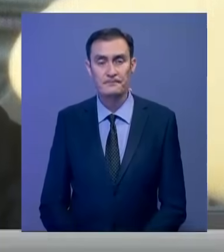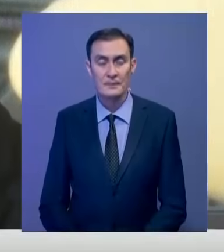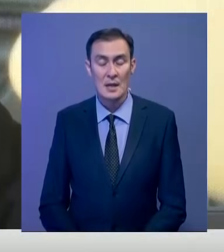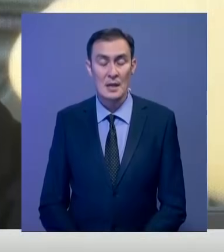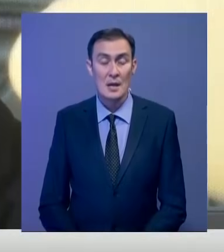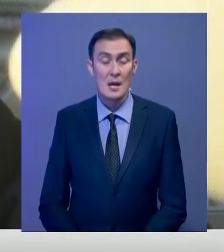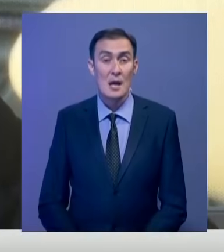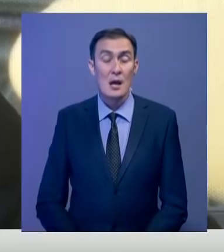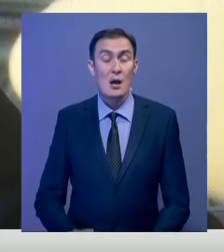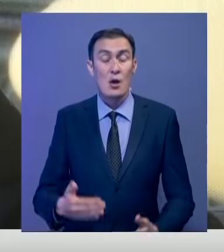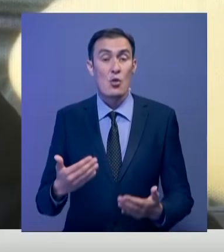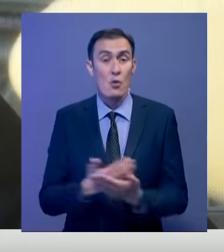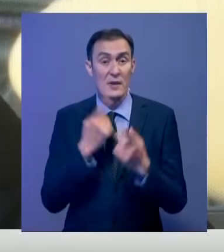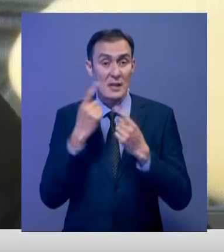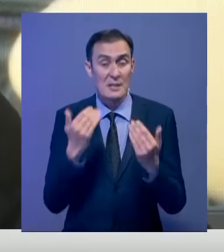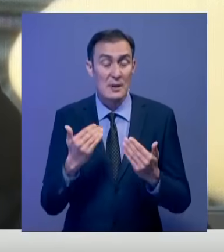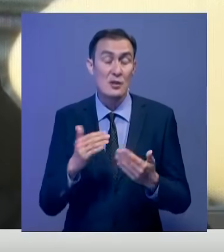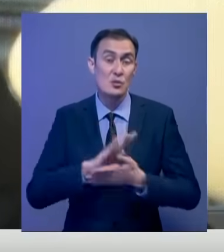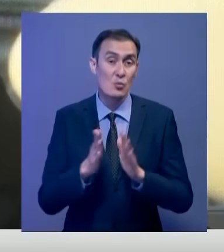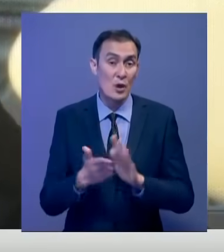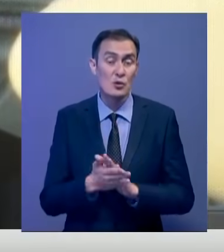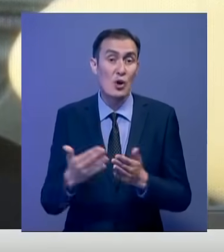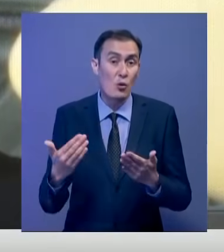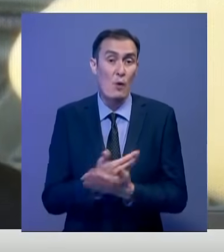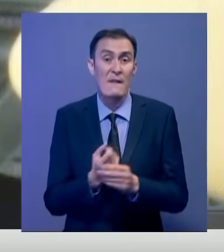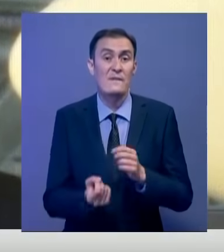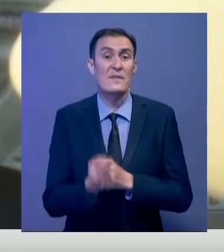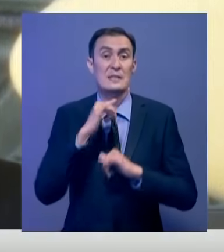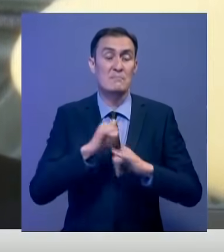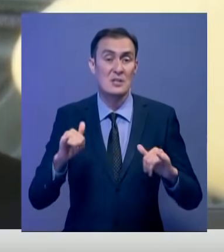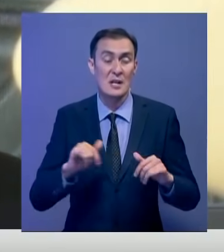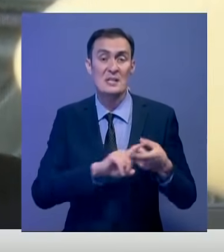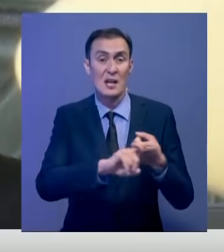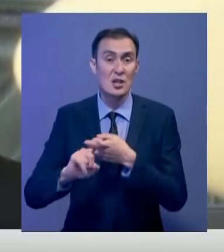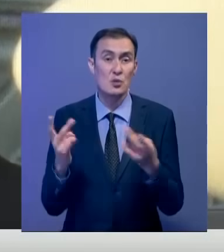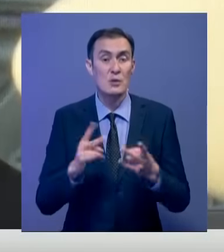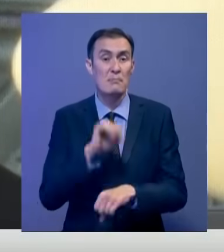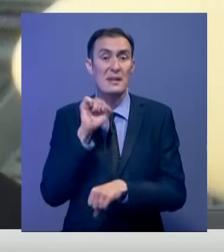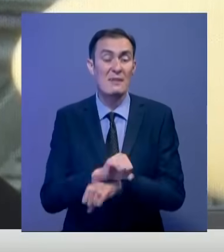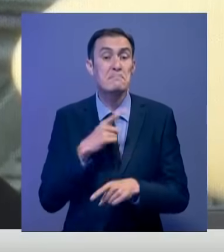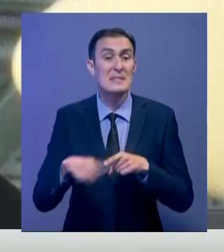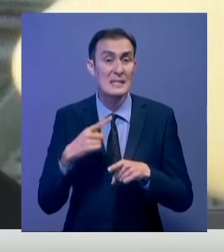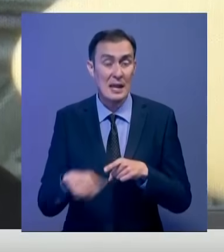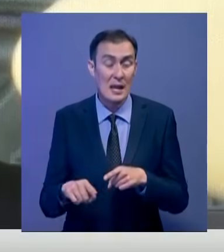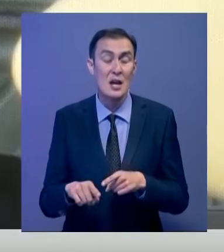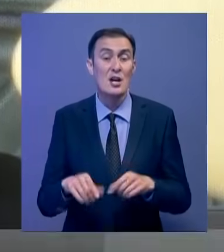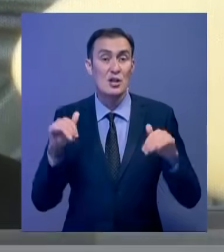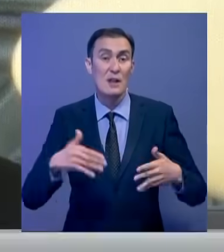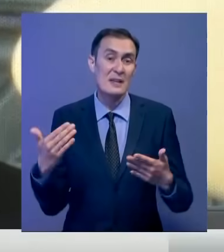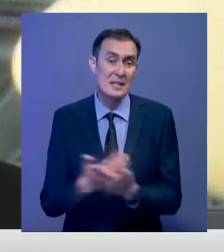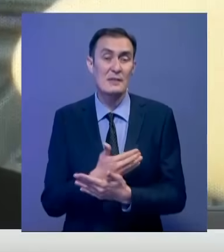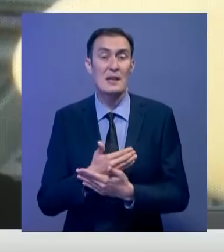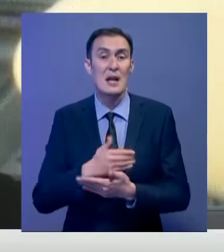В свете полученных данных мы рассматриваем ситуацию как новую вспышку. Цепочку заражений необходимо прервать как можно раньше. Решено